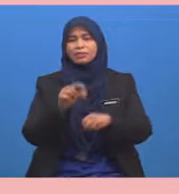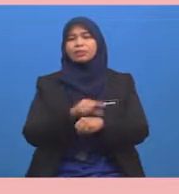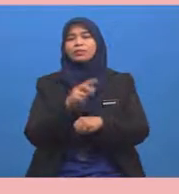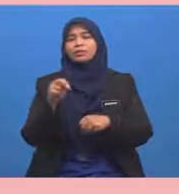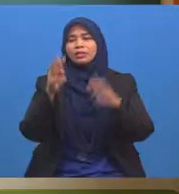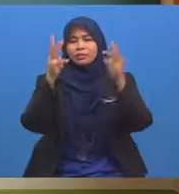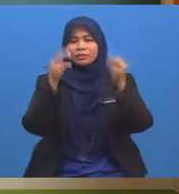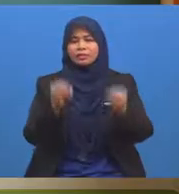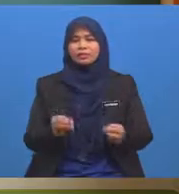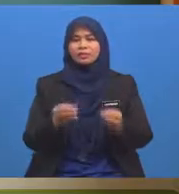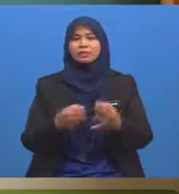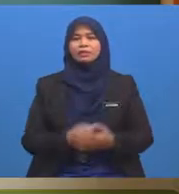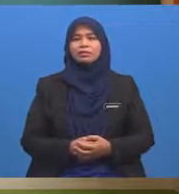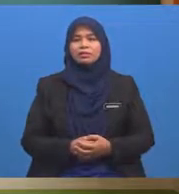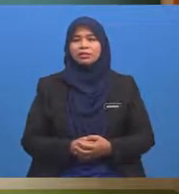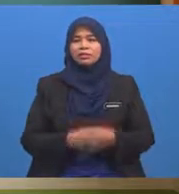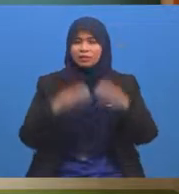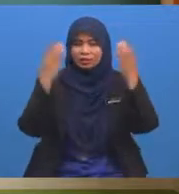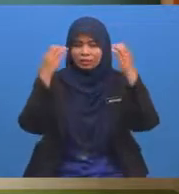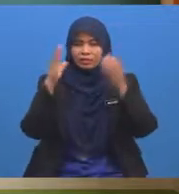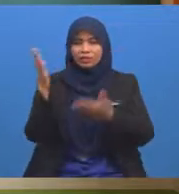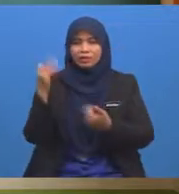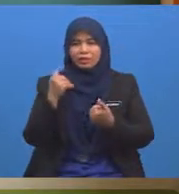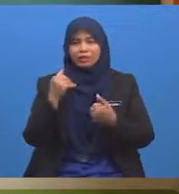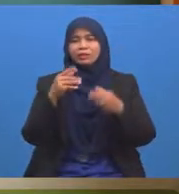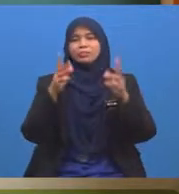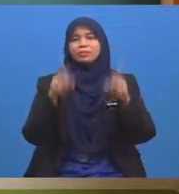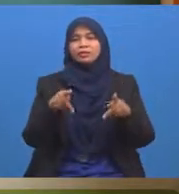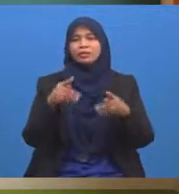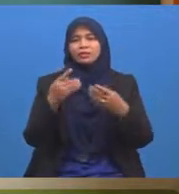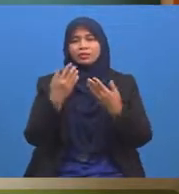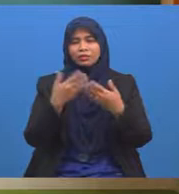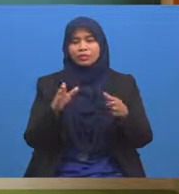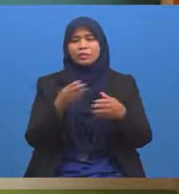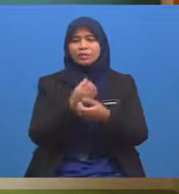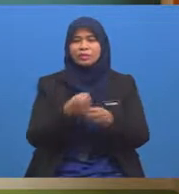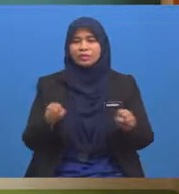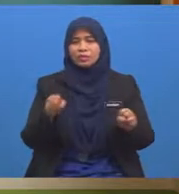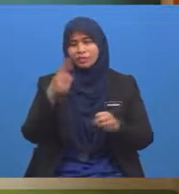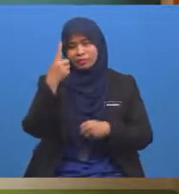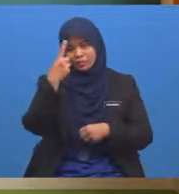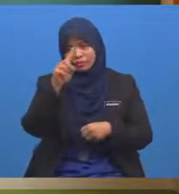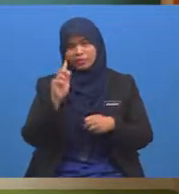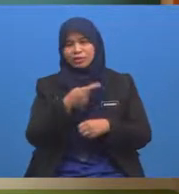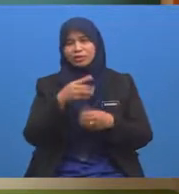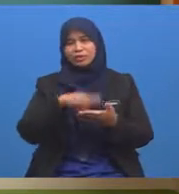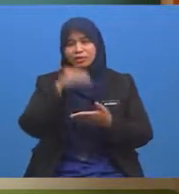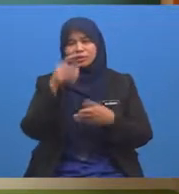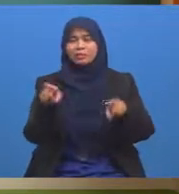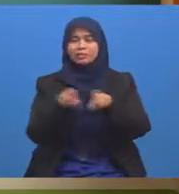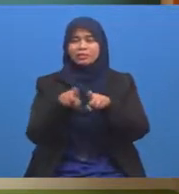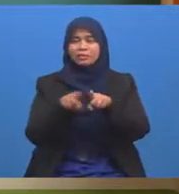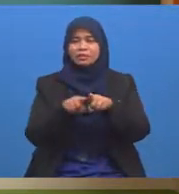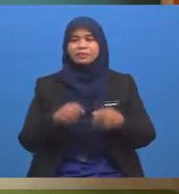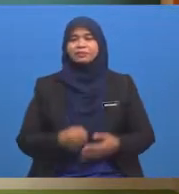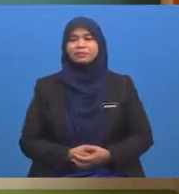manusia. Cikgu berharap pelajar sudah bersedia untuk kita belajar bersama-sama dan mencapai objektif